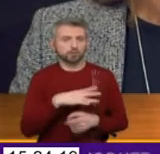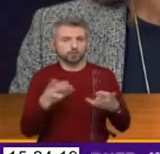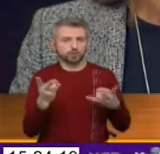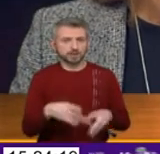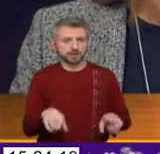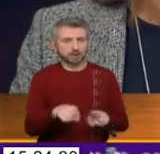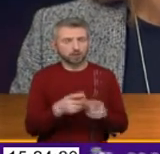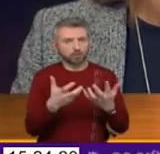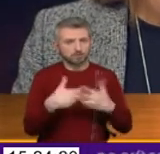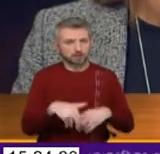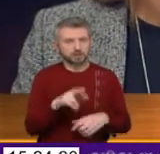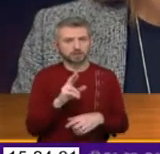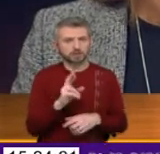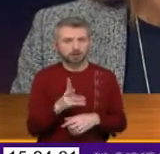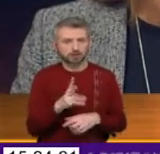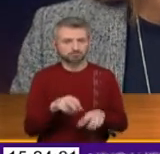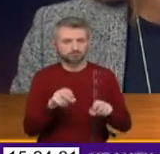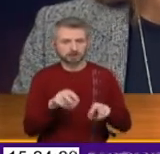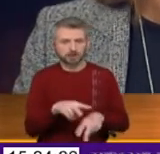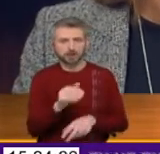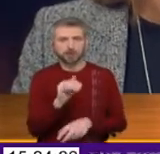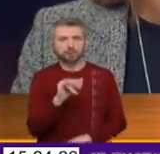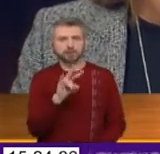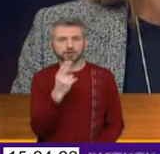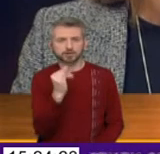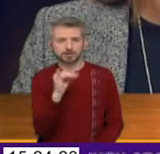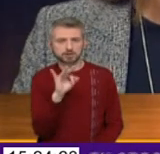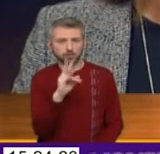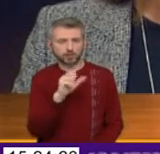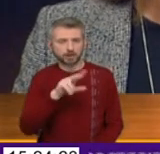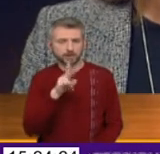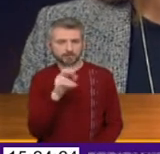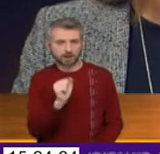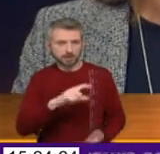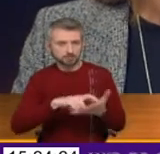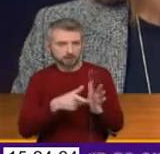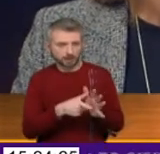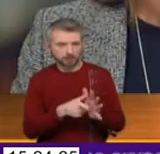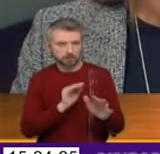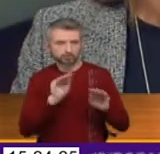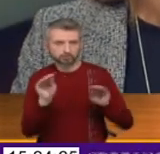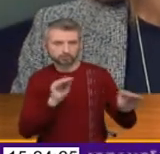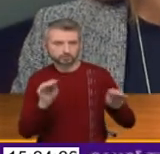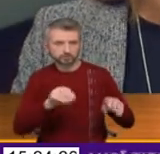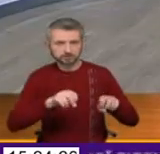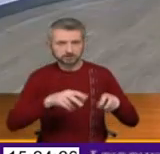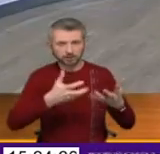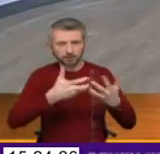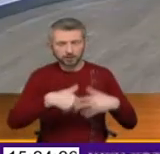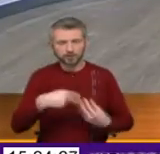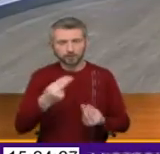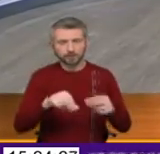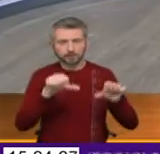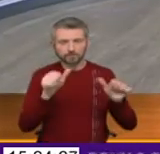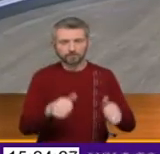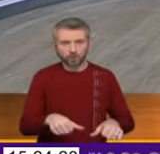необхідне таке обладнання, як функціональна кімната, яка складається з певних механізмів, і в іграшковій такій ігровій